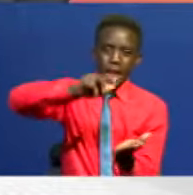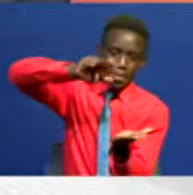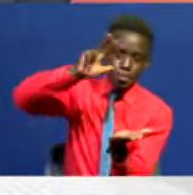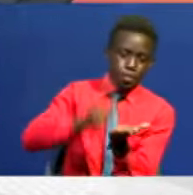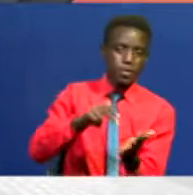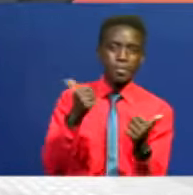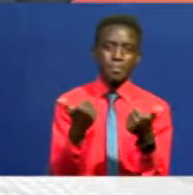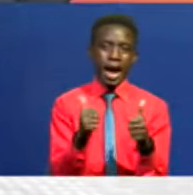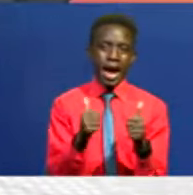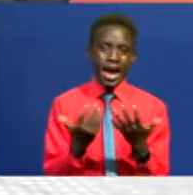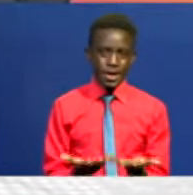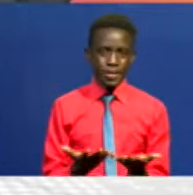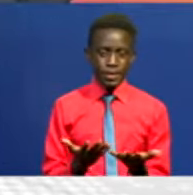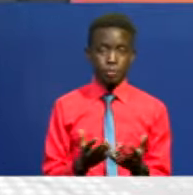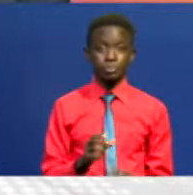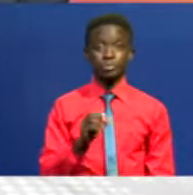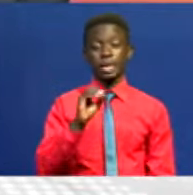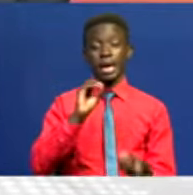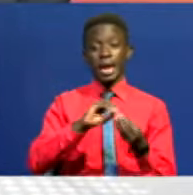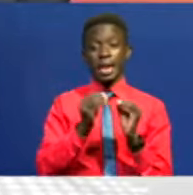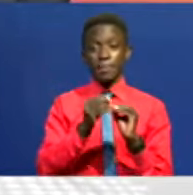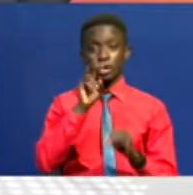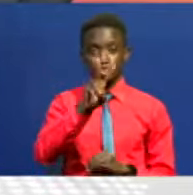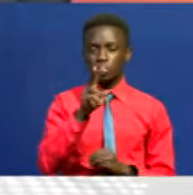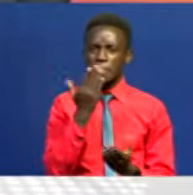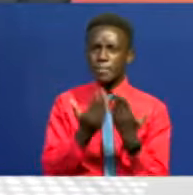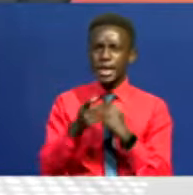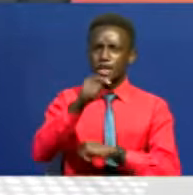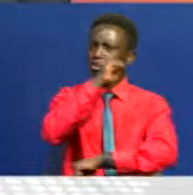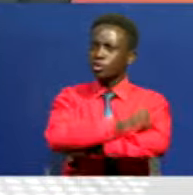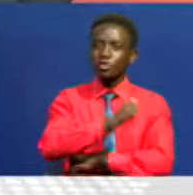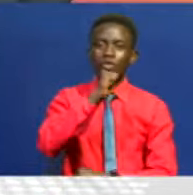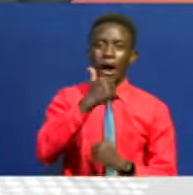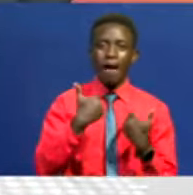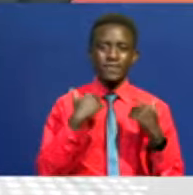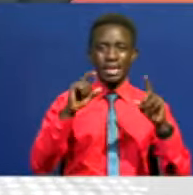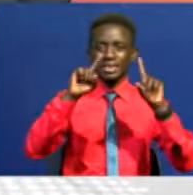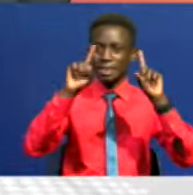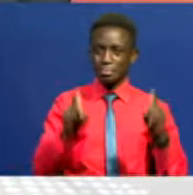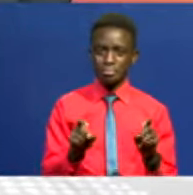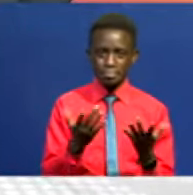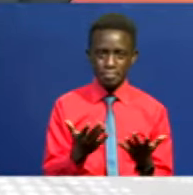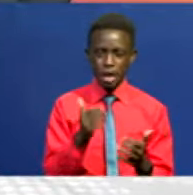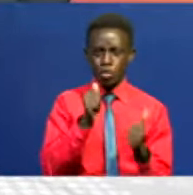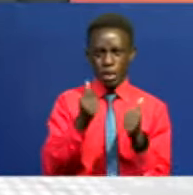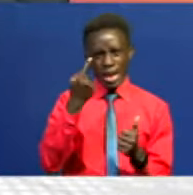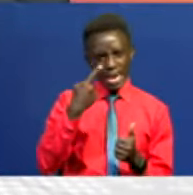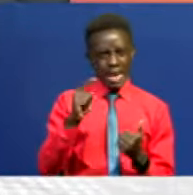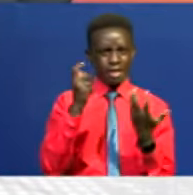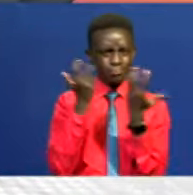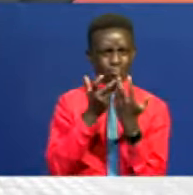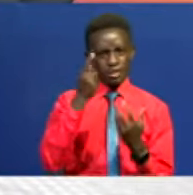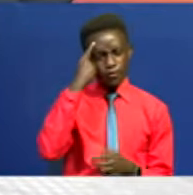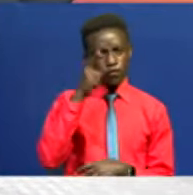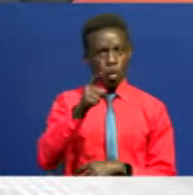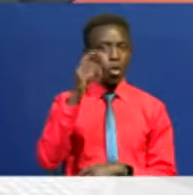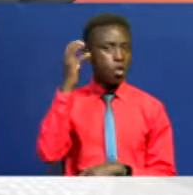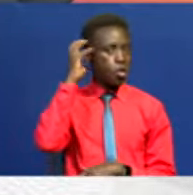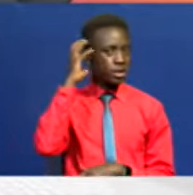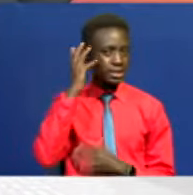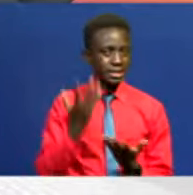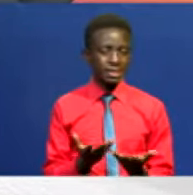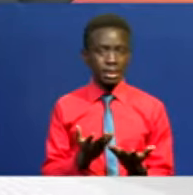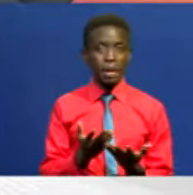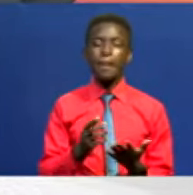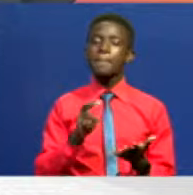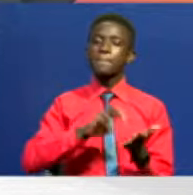akijasajiliwa, pili akina mtihani ambao unatajika. Kwa hivyo ni muhimu wazazi pia wanafunzi waweze kuzingatia